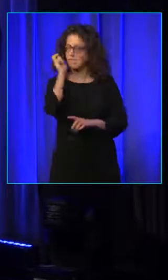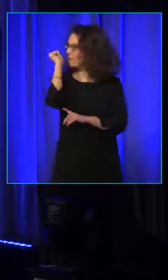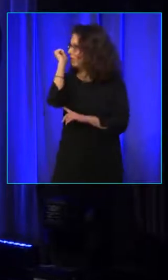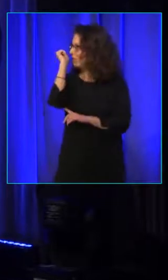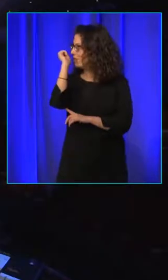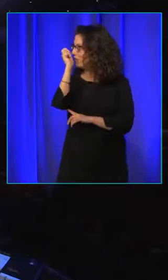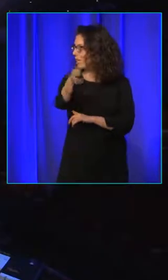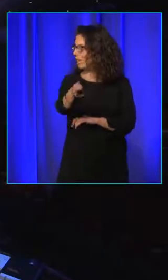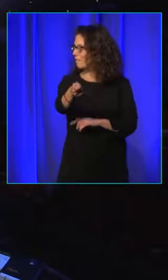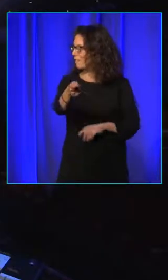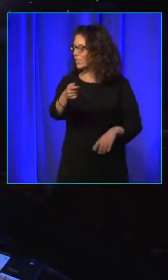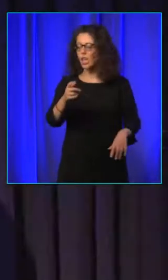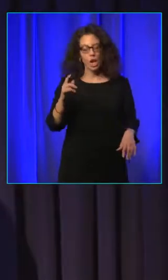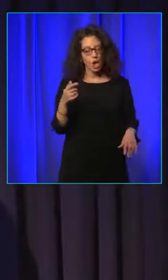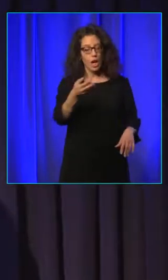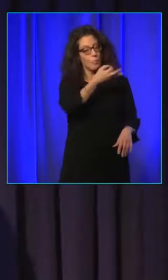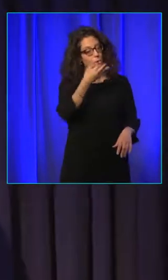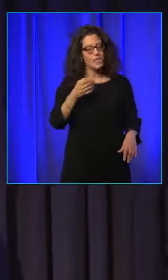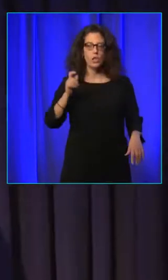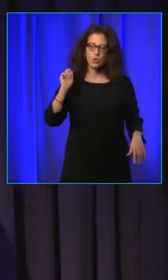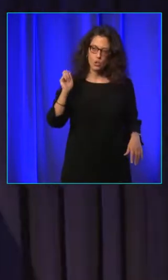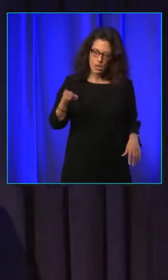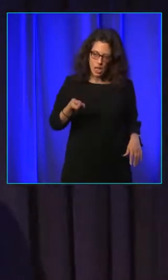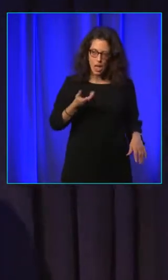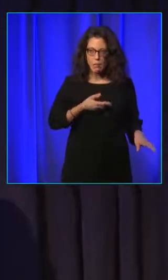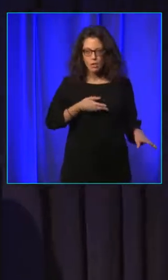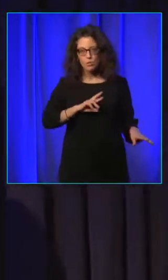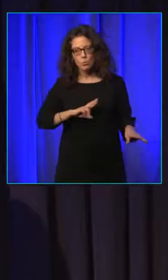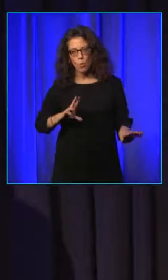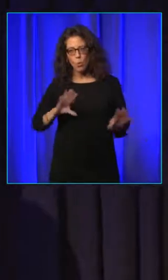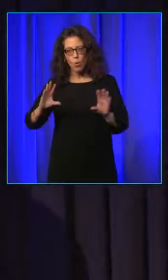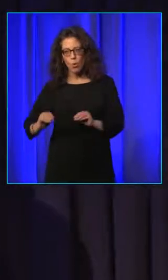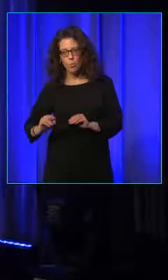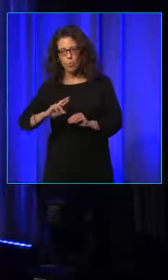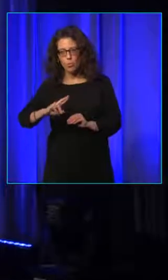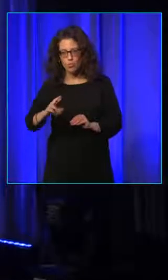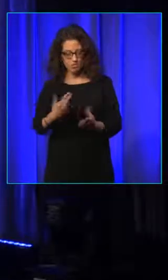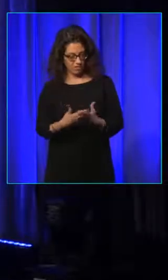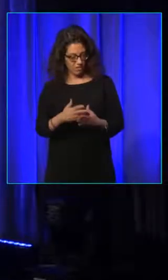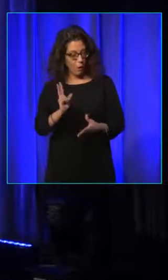ça, et qu'elle me dit, je sers, et après je me replace pour faire le retour de service, tu fais ça sur le terrain?